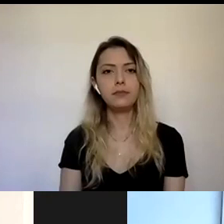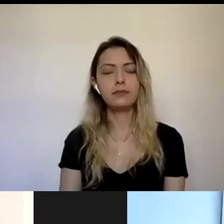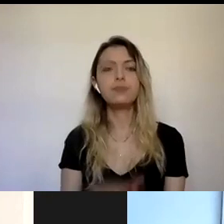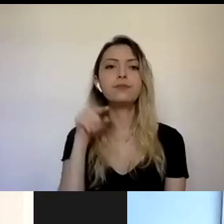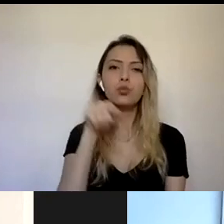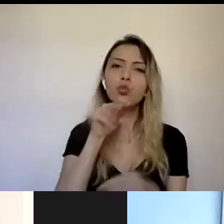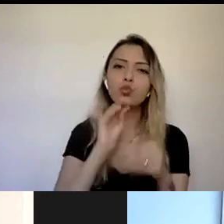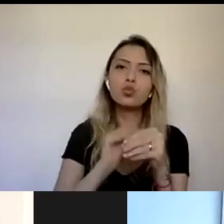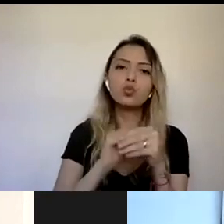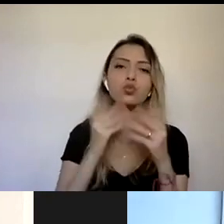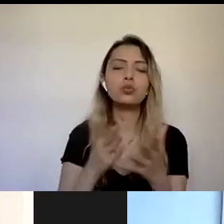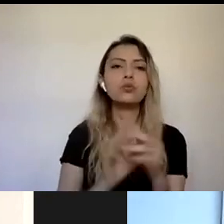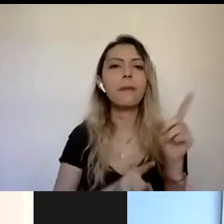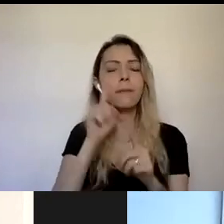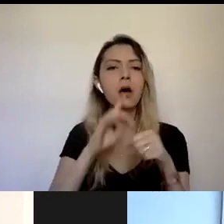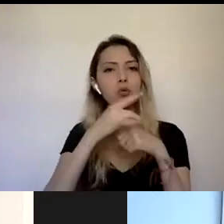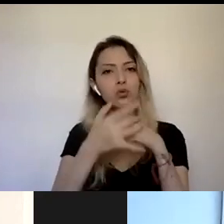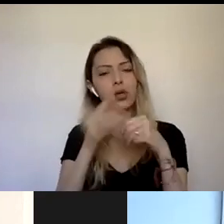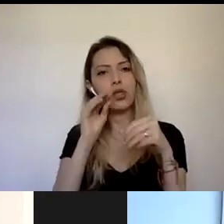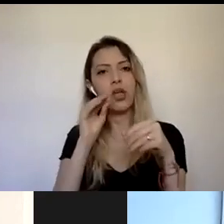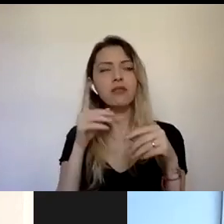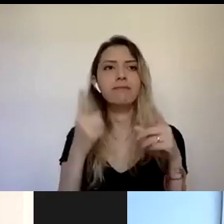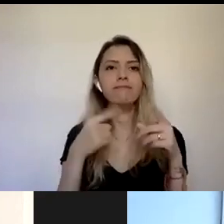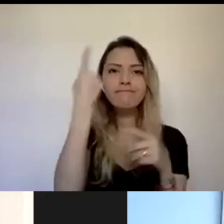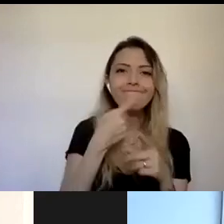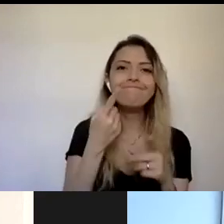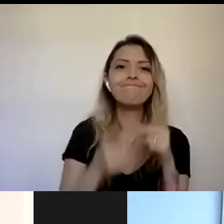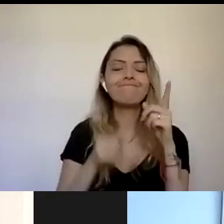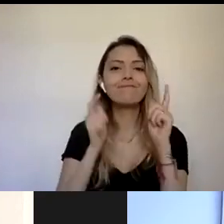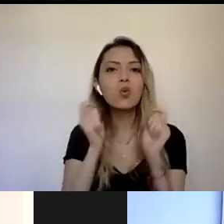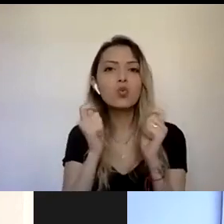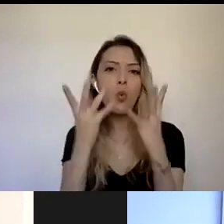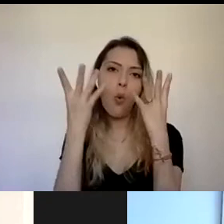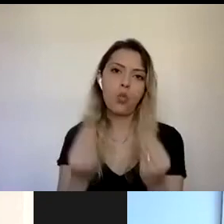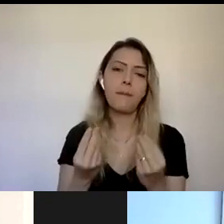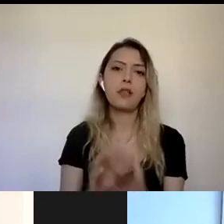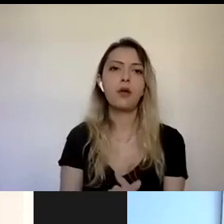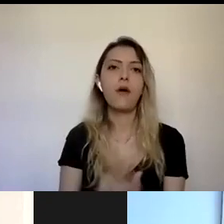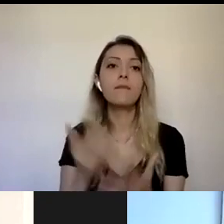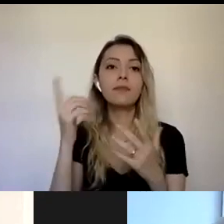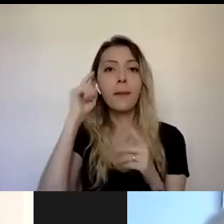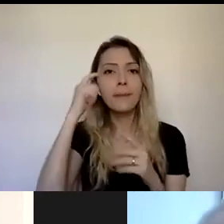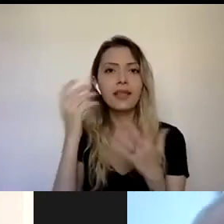Bunun için de aslında bazı ülkelerde daha zor olabiliyor ayrıştırılmış veriyi toplamak.